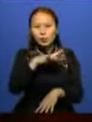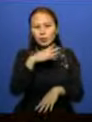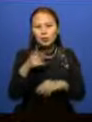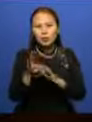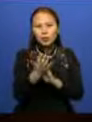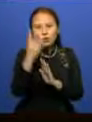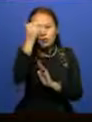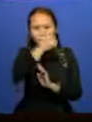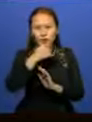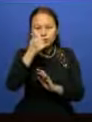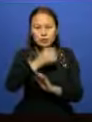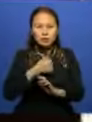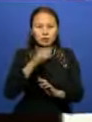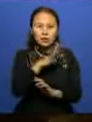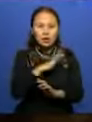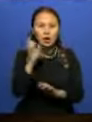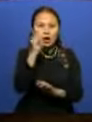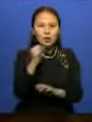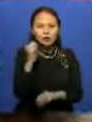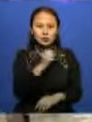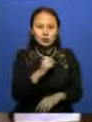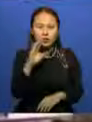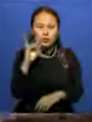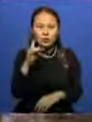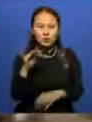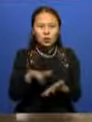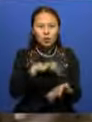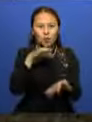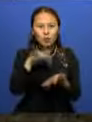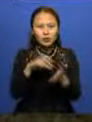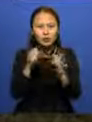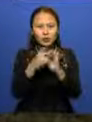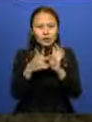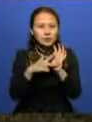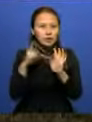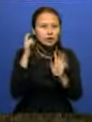Бұған 2014 жылдың тамызында Фергюсон қаласында 18 жастағы қарусыз болған